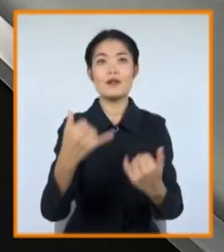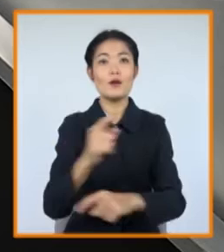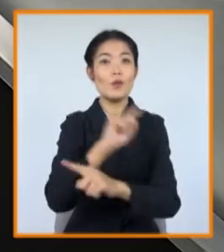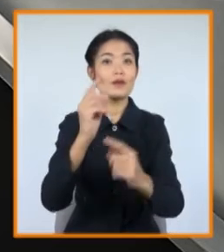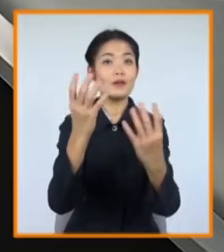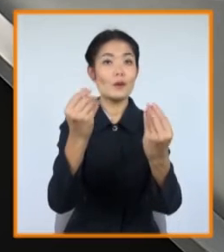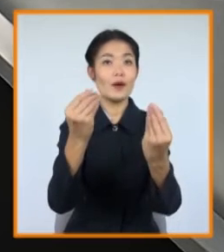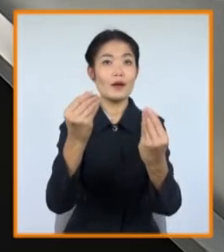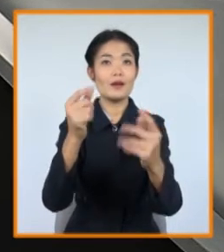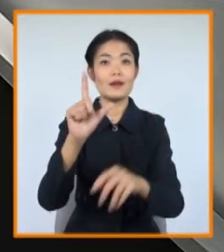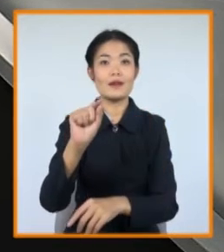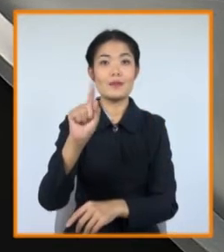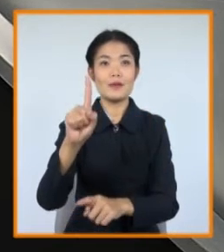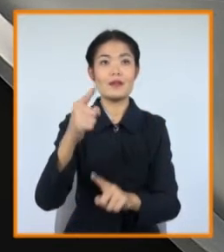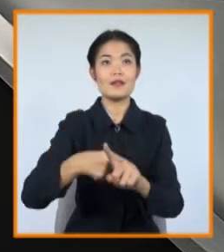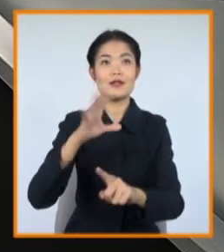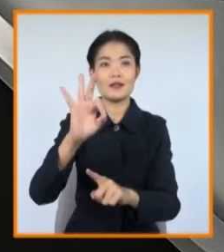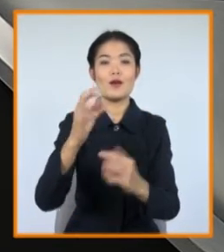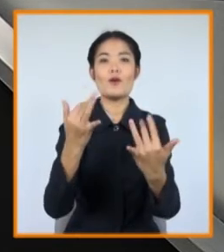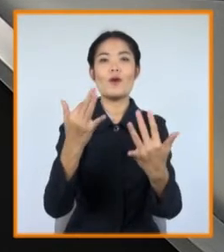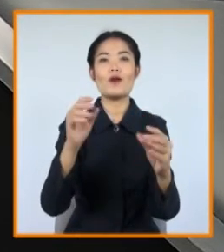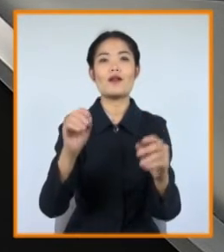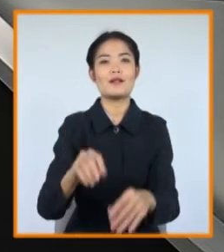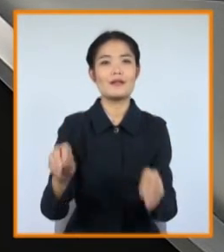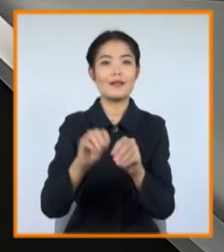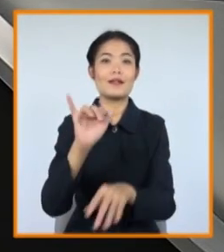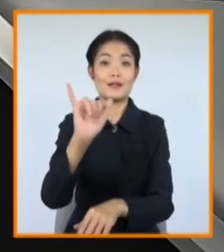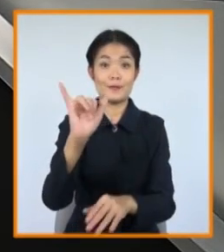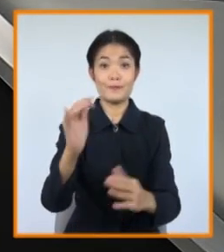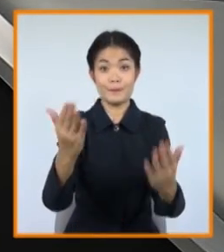ไรนะคะ21เน า ะ ยังไม่หลายวันค่ะ ไปต่อที่ค่ะ